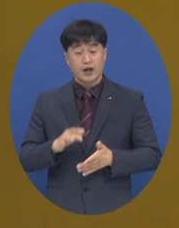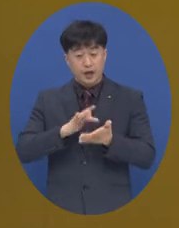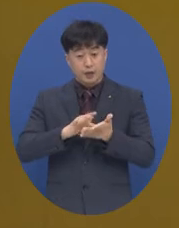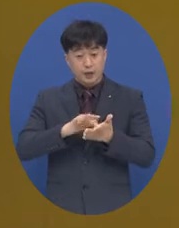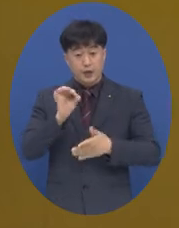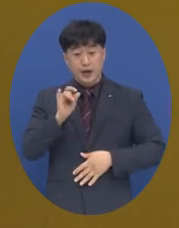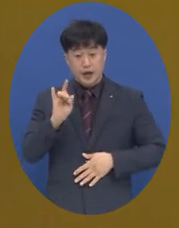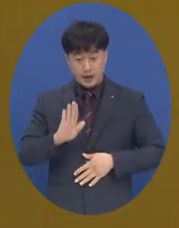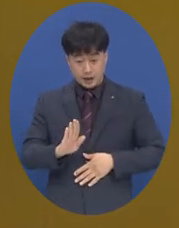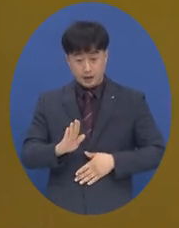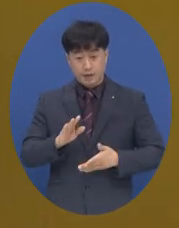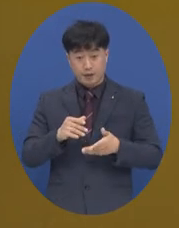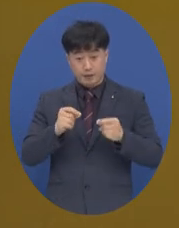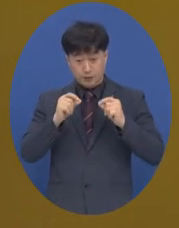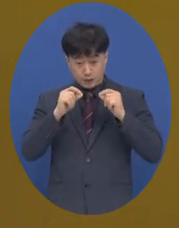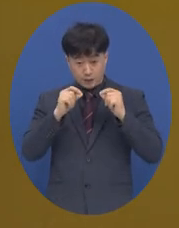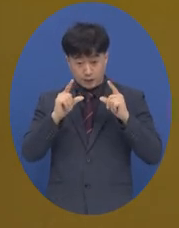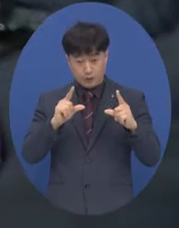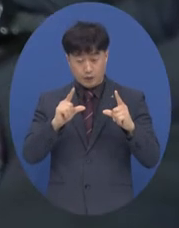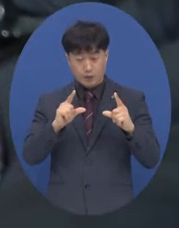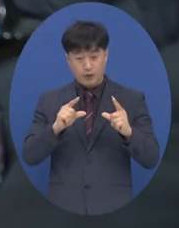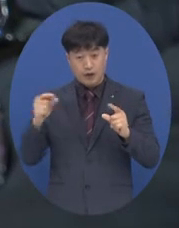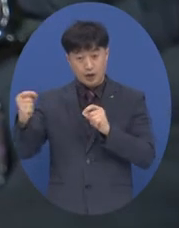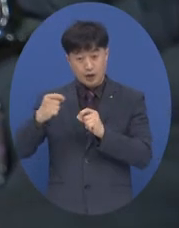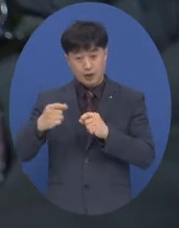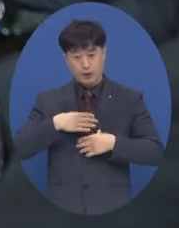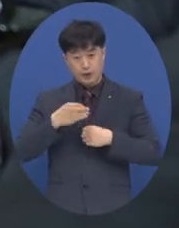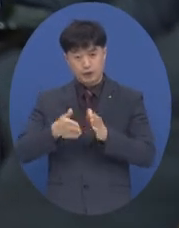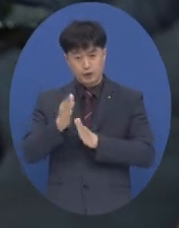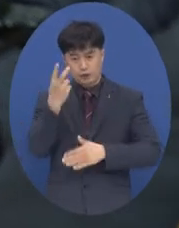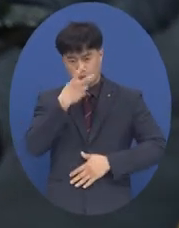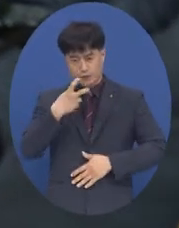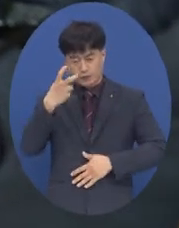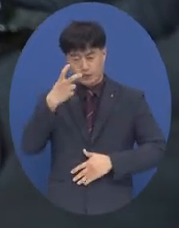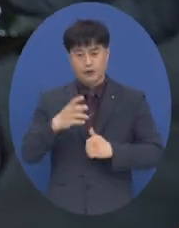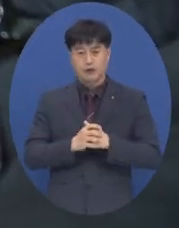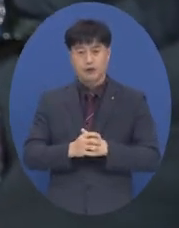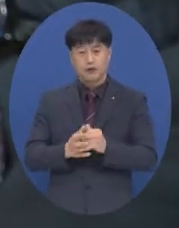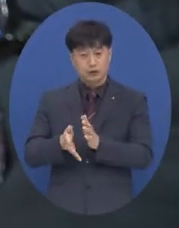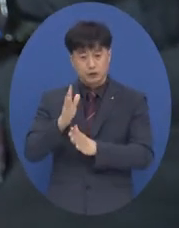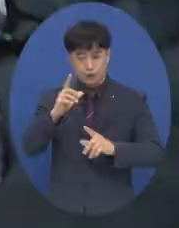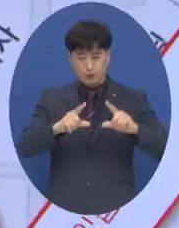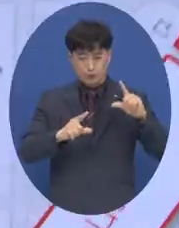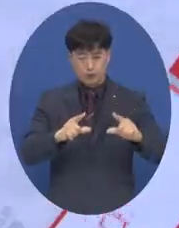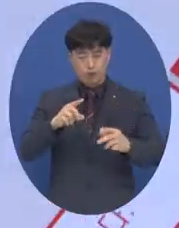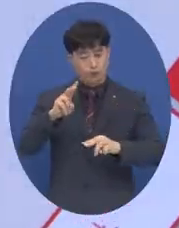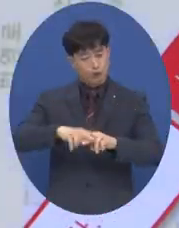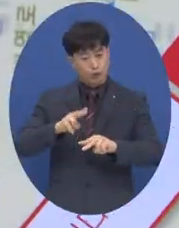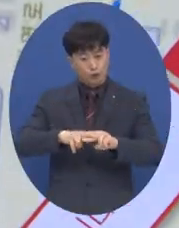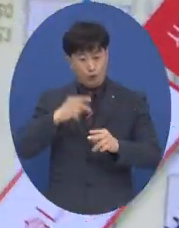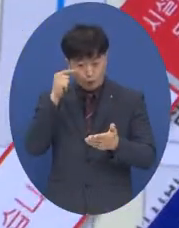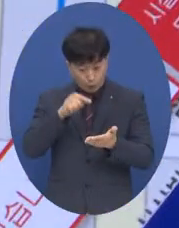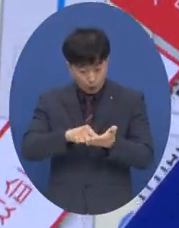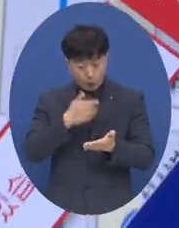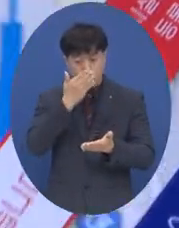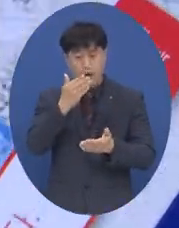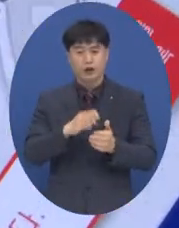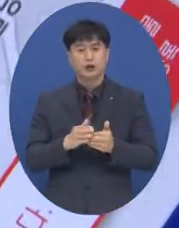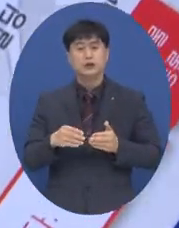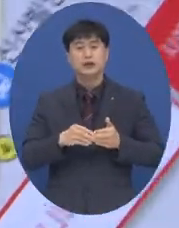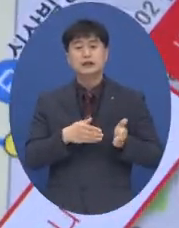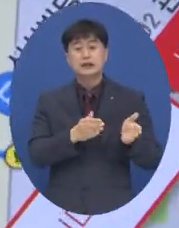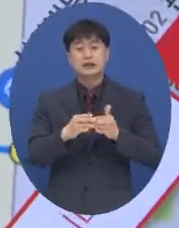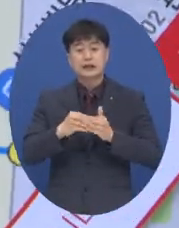스마트폰 어플리케이션을 켜고 가가운 편의시설을 검색합니다 시설 상태를 앉은 자리에서 한 눈에 보고